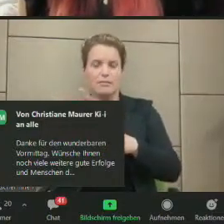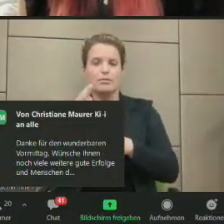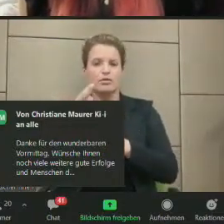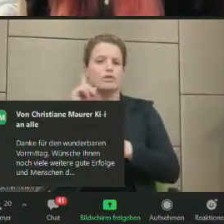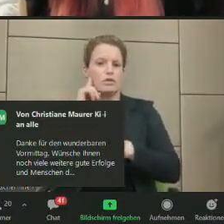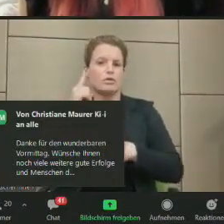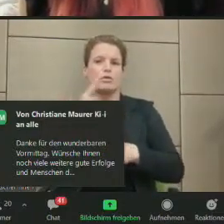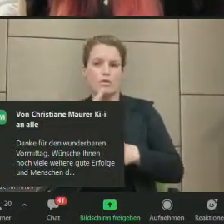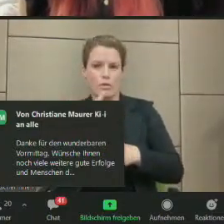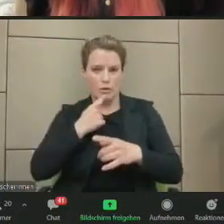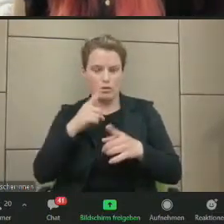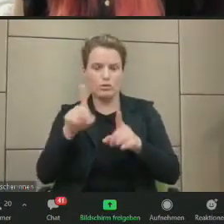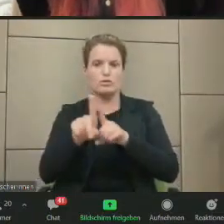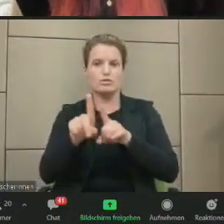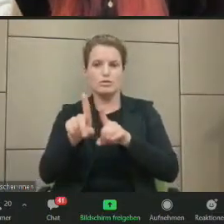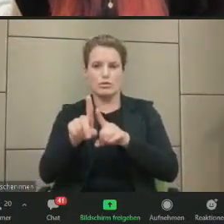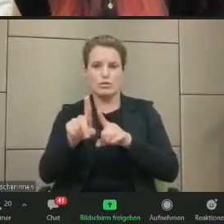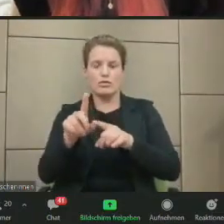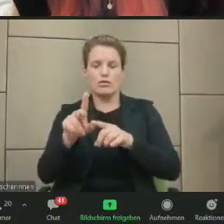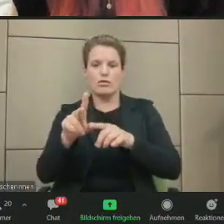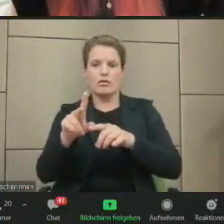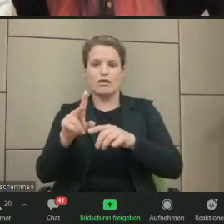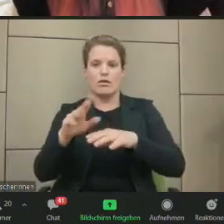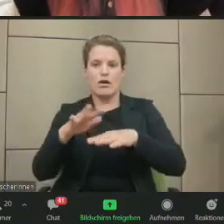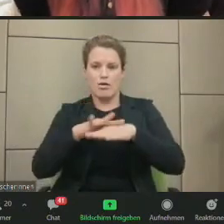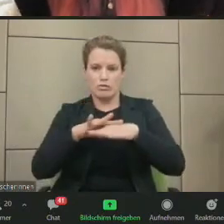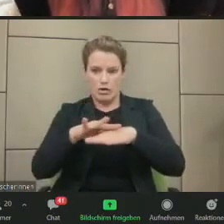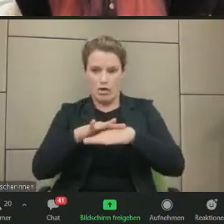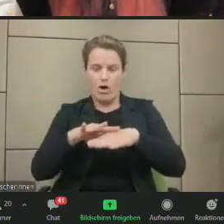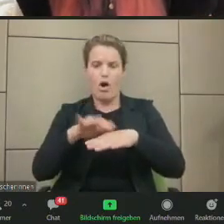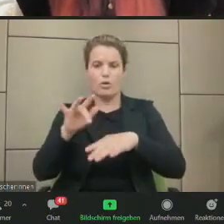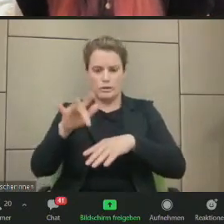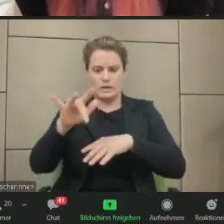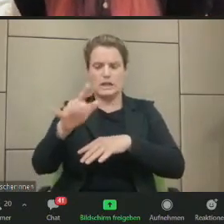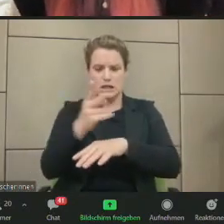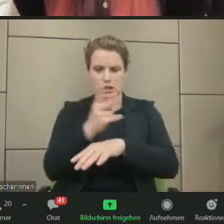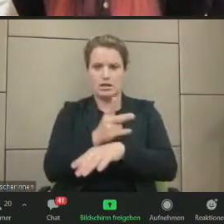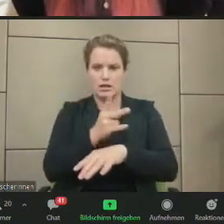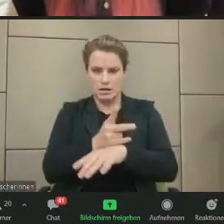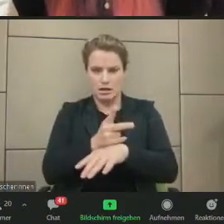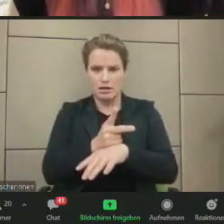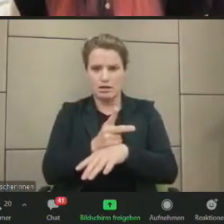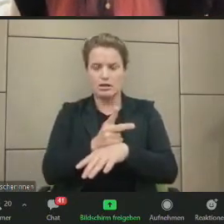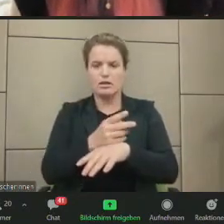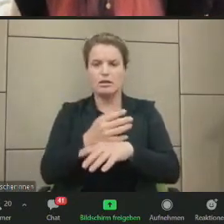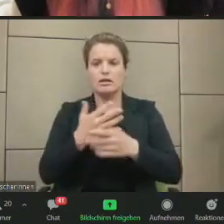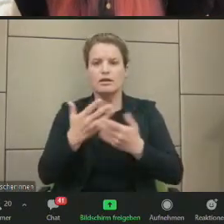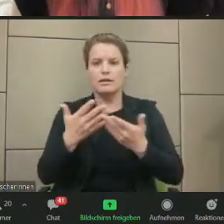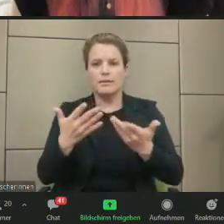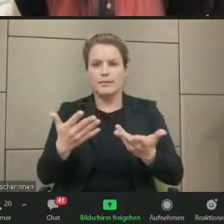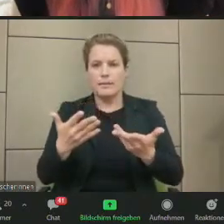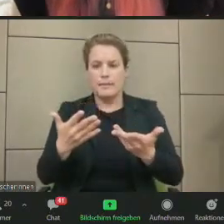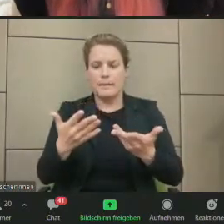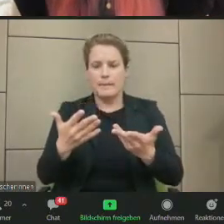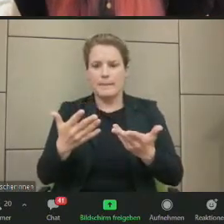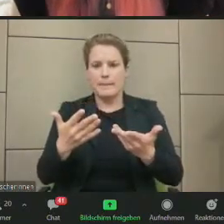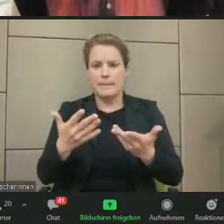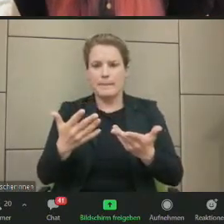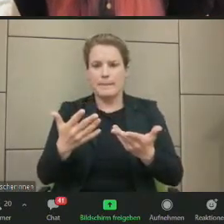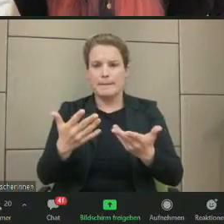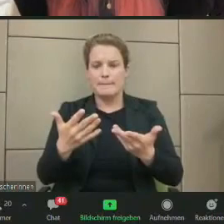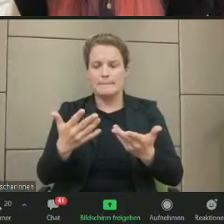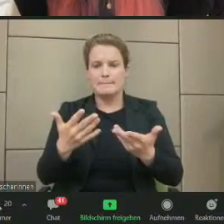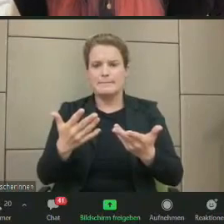also gehörlos ist und noch diese seltene Hauterkrankung hat, welche von den